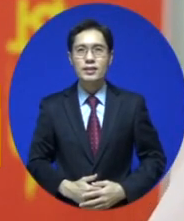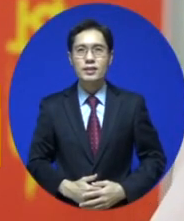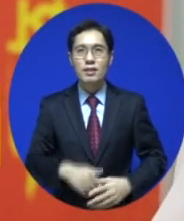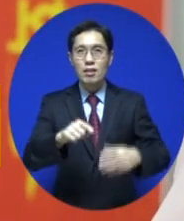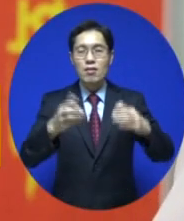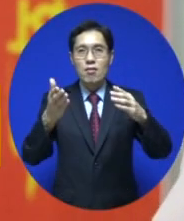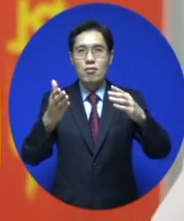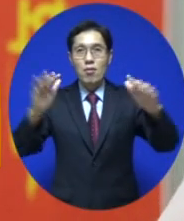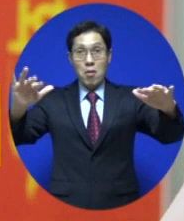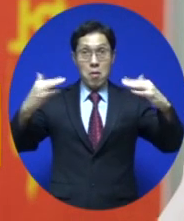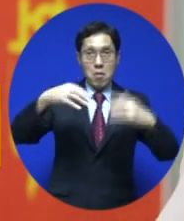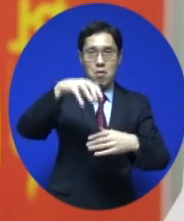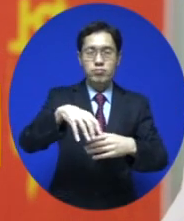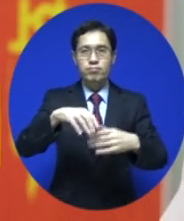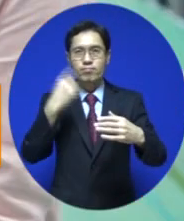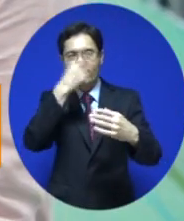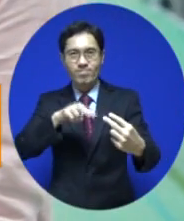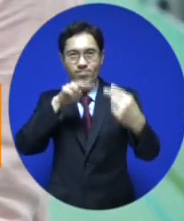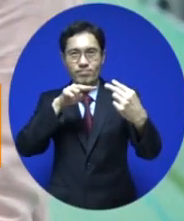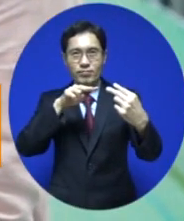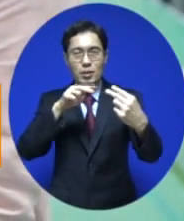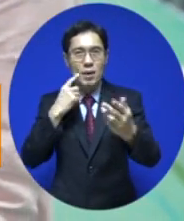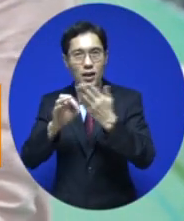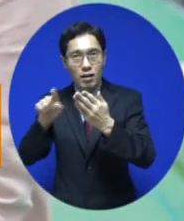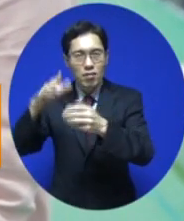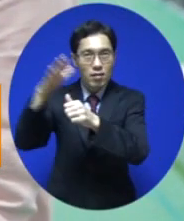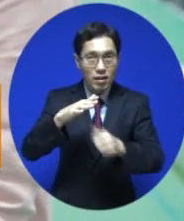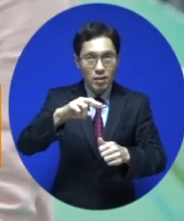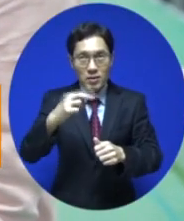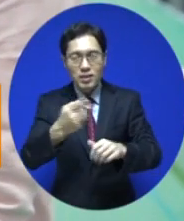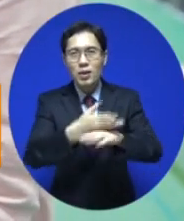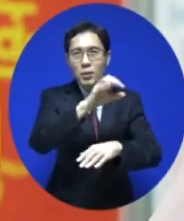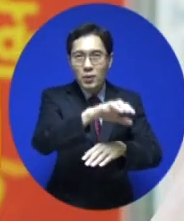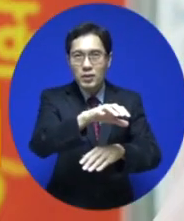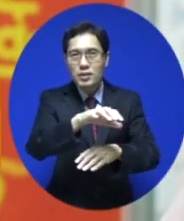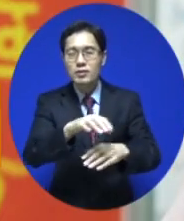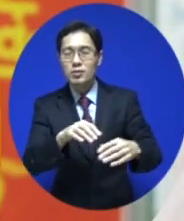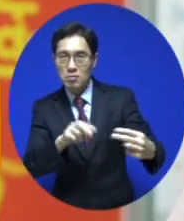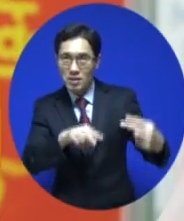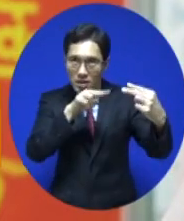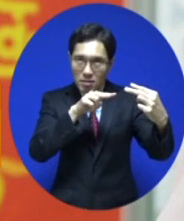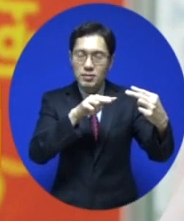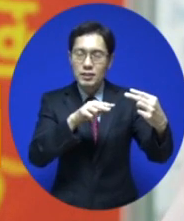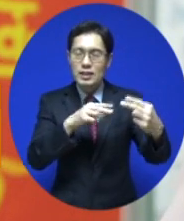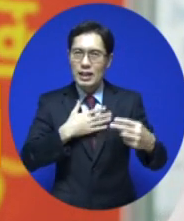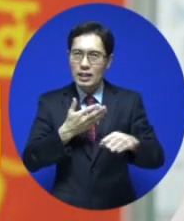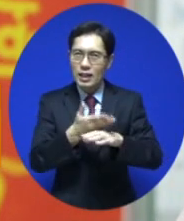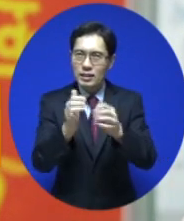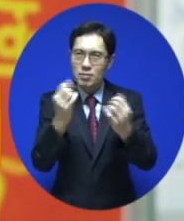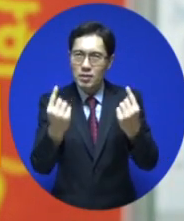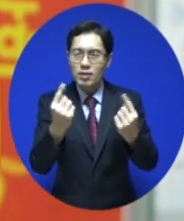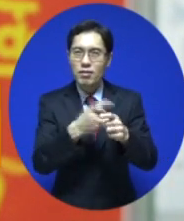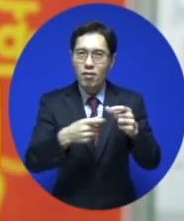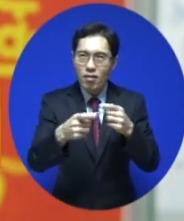이런 공개적인 데서 면접도 하고 혹시 여기 안 붙더라도 다른 데 가서라도 해봤으니까 다른 사람들보다는